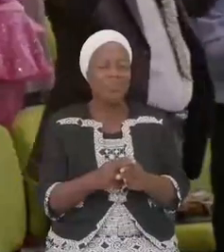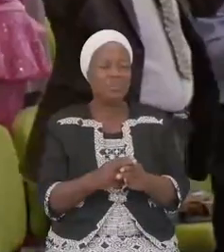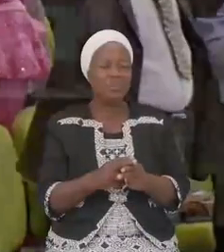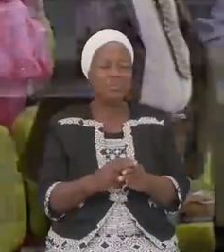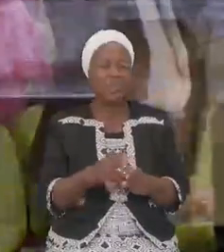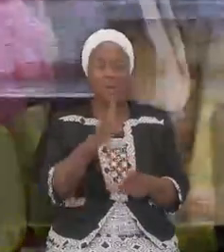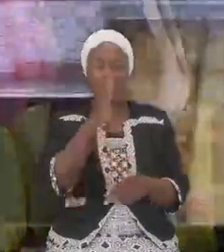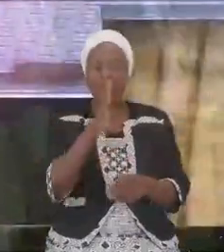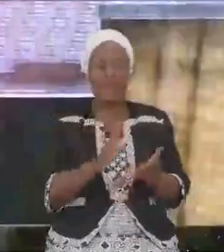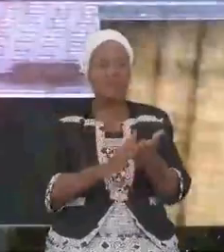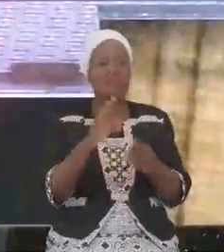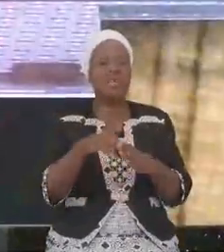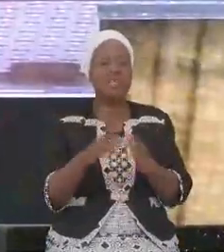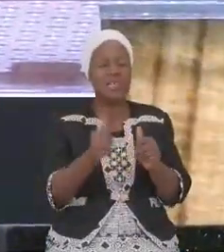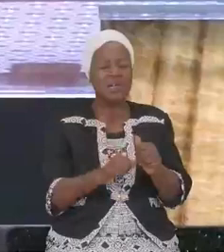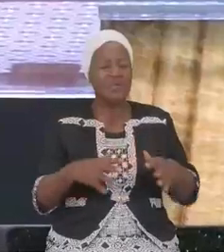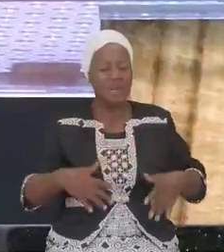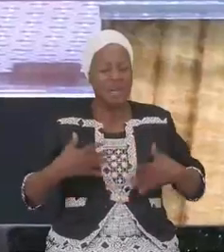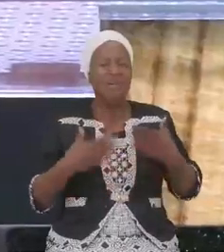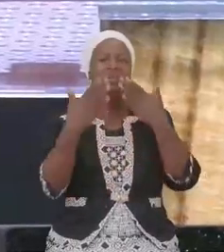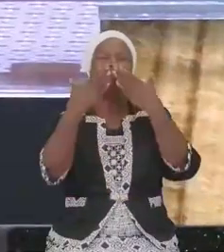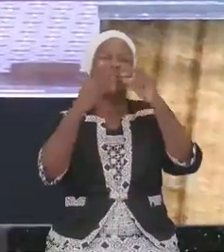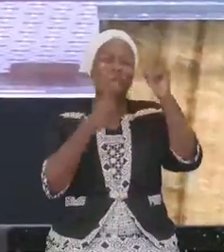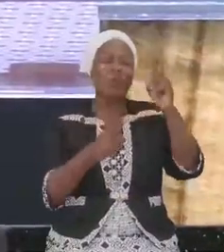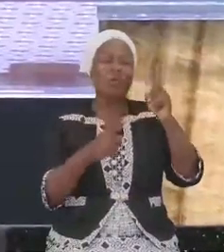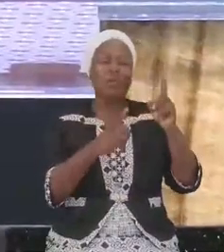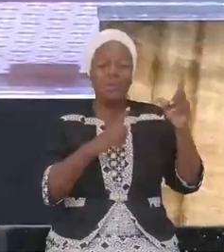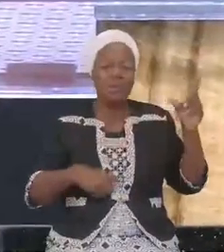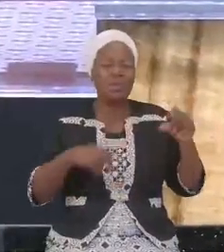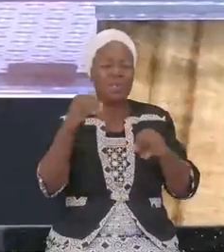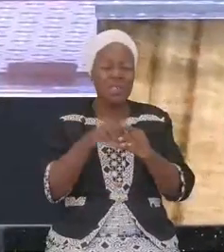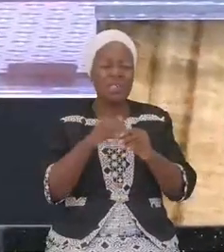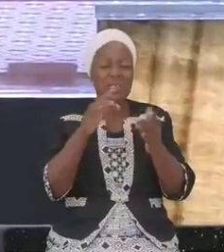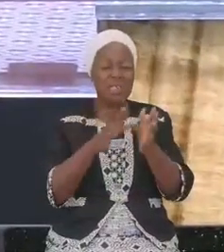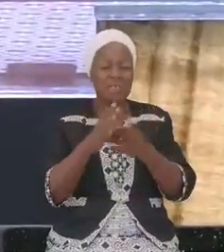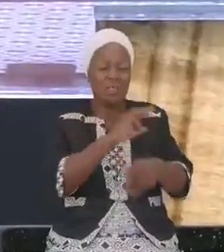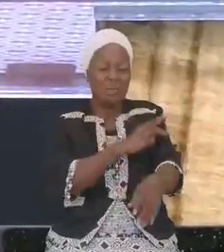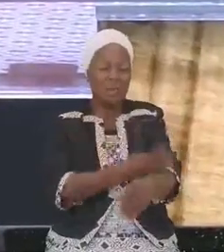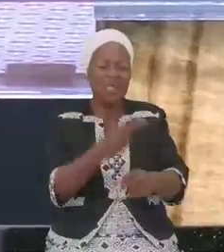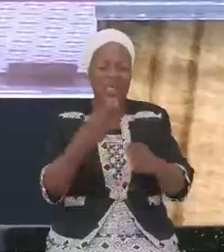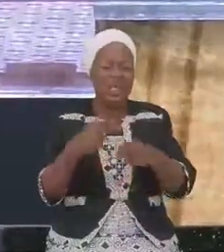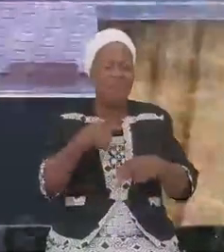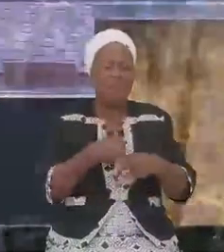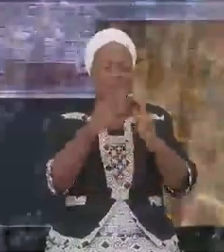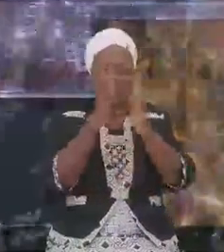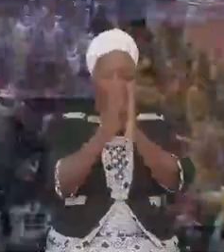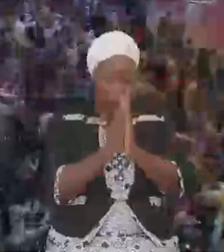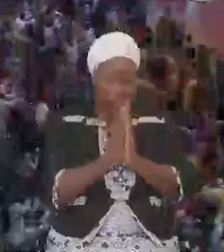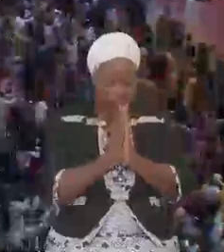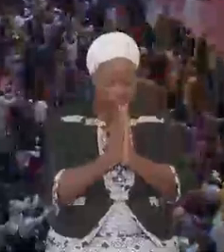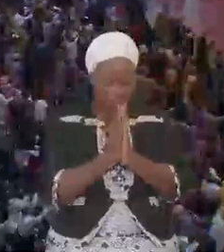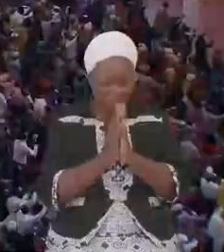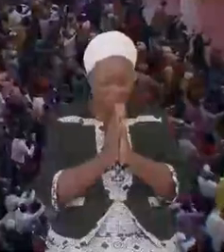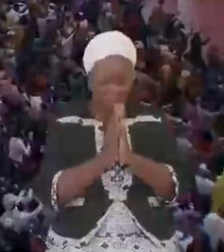Sois glorifié dans chaque vie. Merci Seigneur. Au nom puissant de Jésus, nous prions.